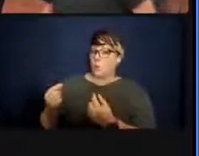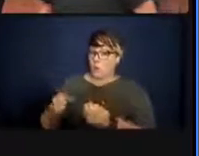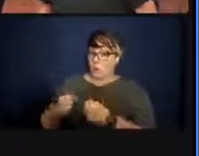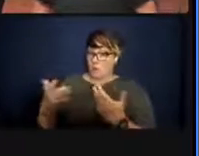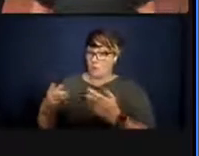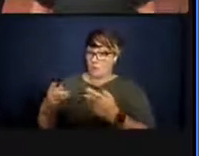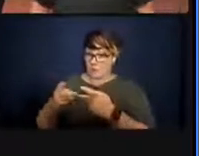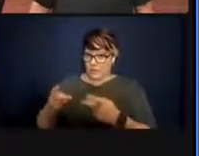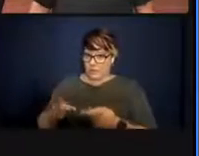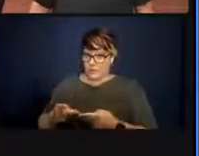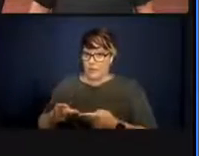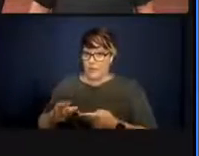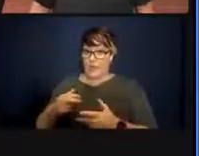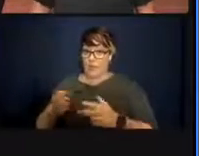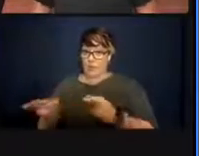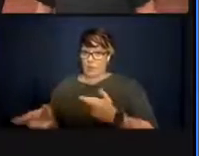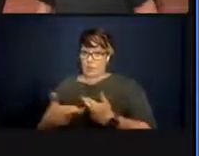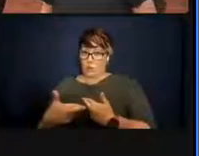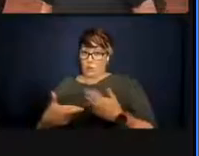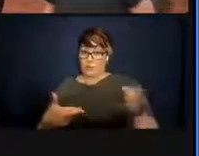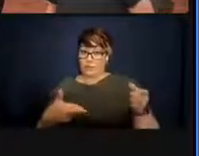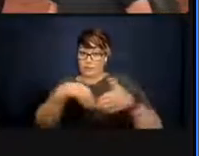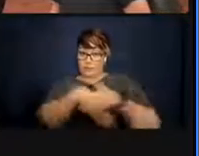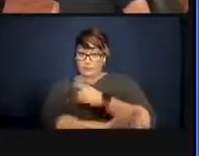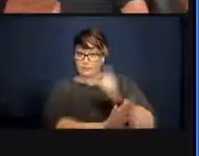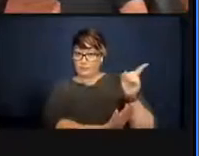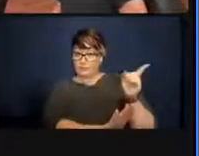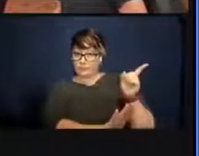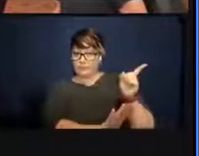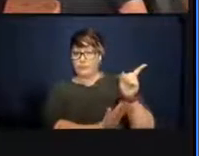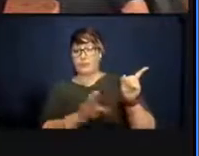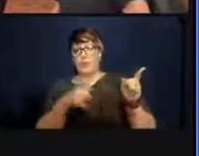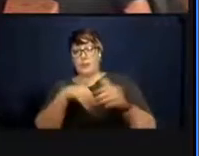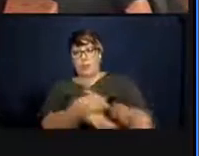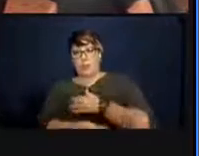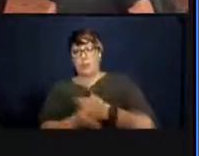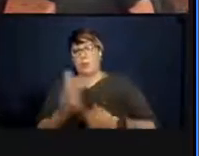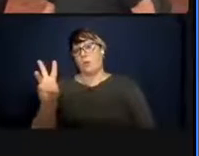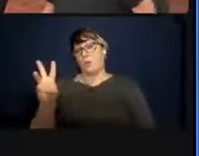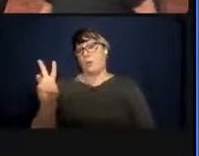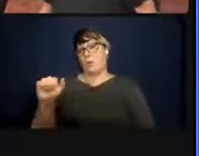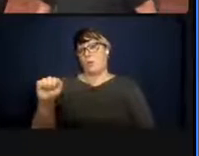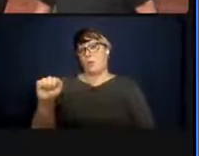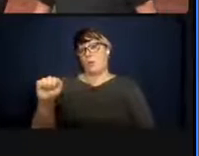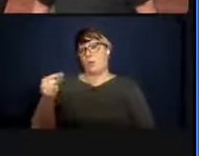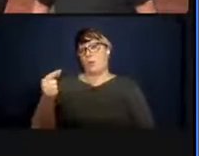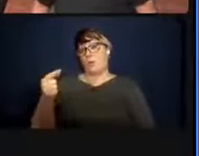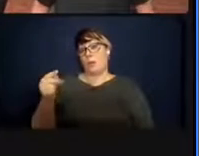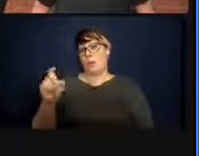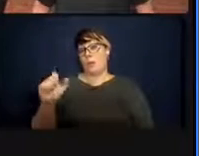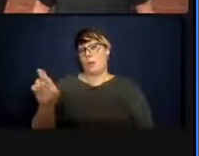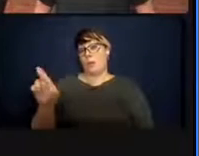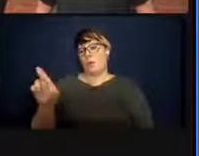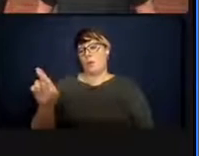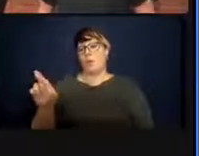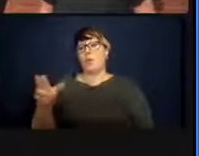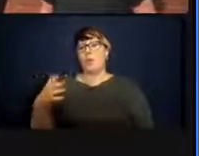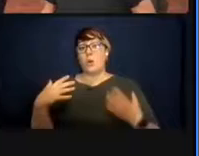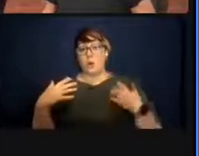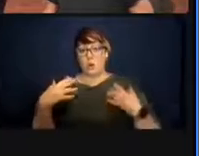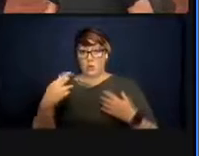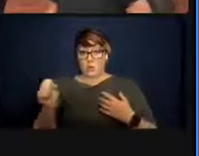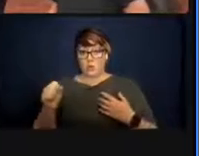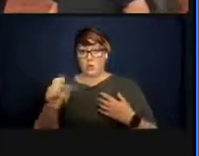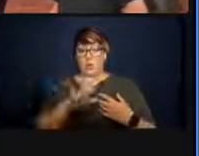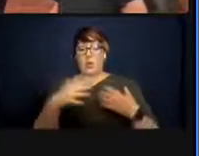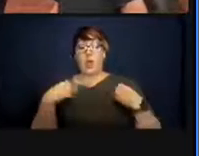المشروع. ما قمنا به هو أننا استأجرنا عدد من الغرف، وإذا دخلتم إلى هذه الغرف سترون أنها رائعة. مثلا عندما